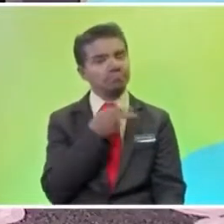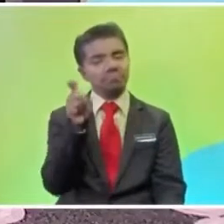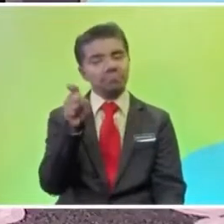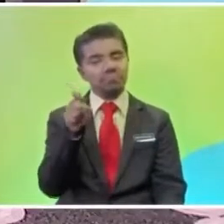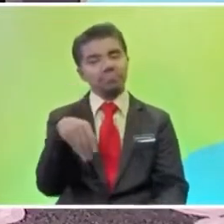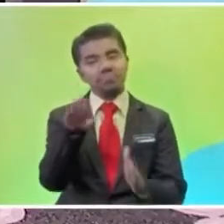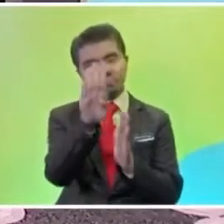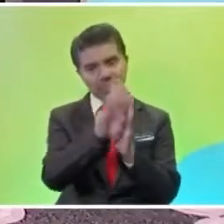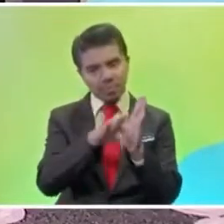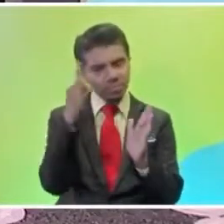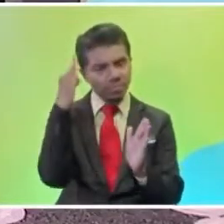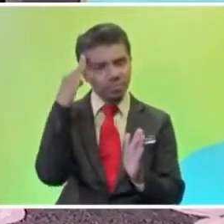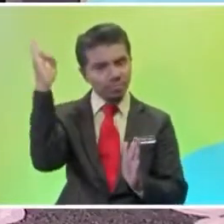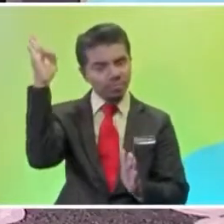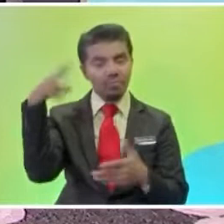penerangan